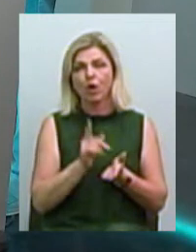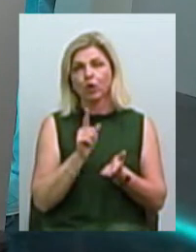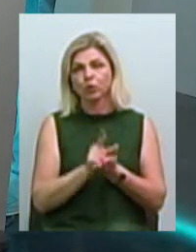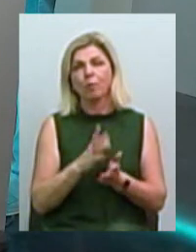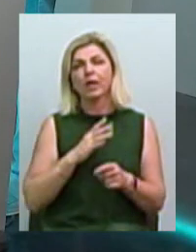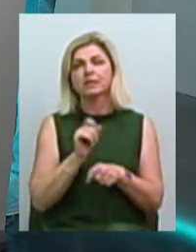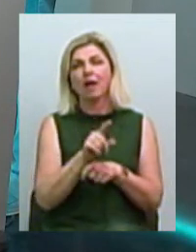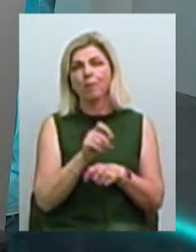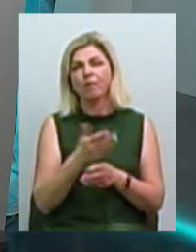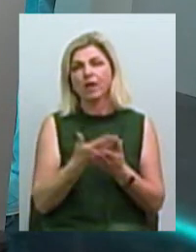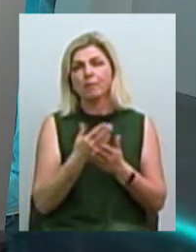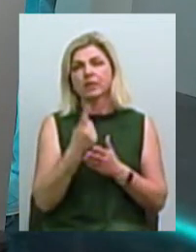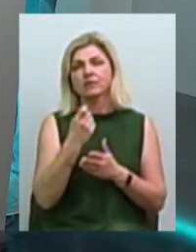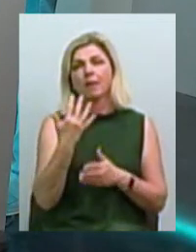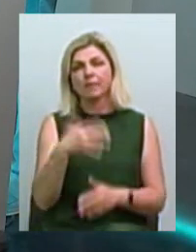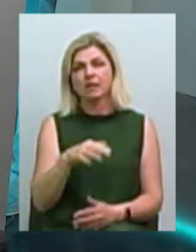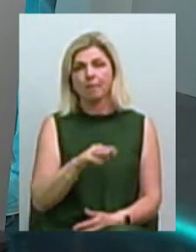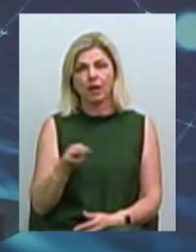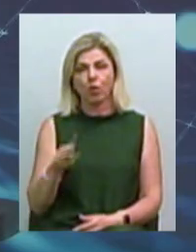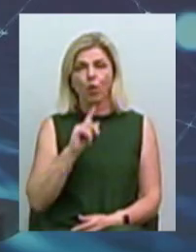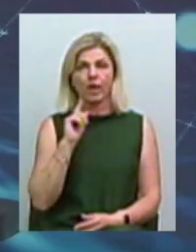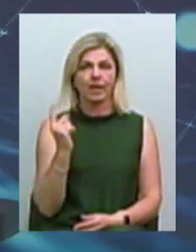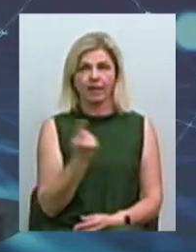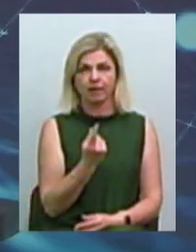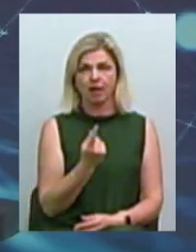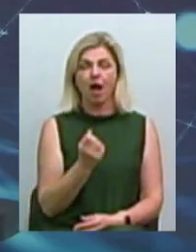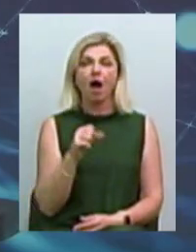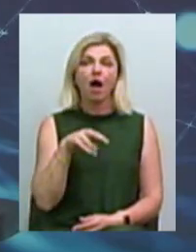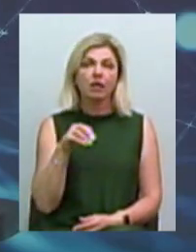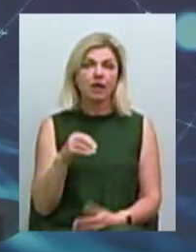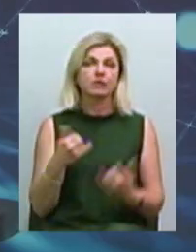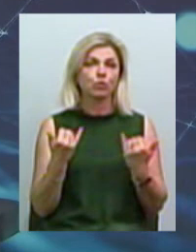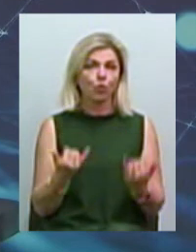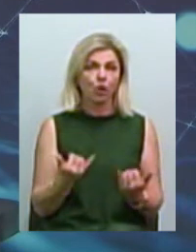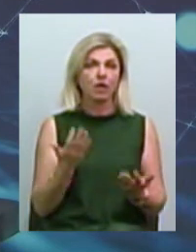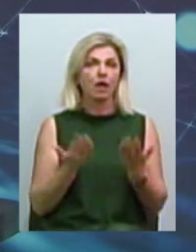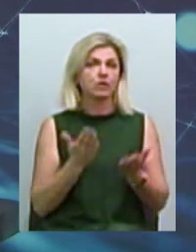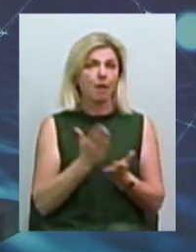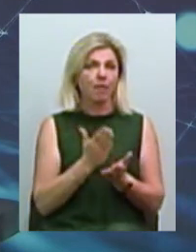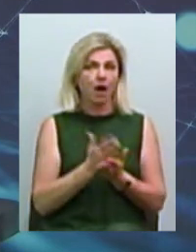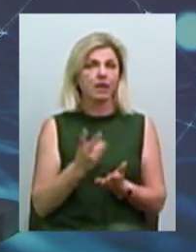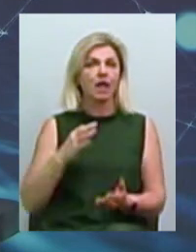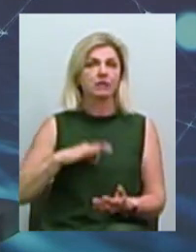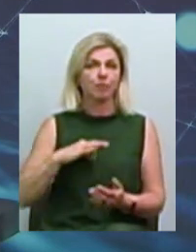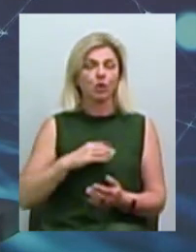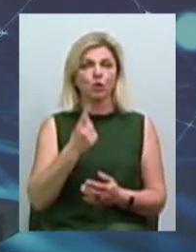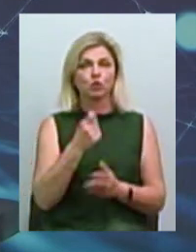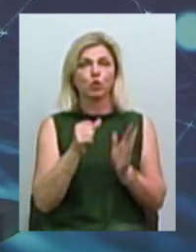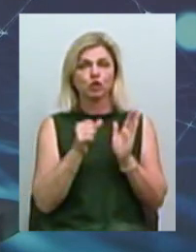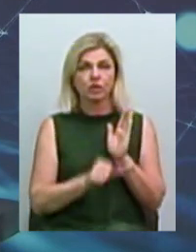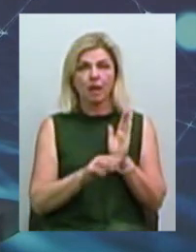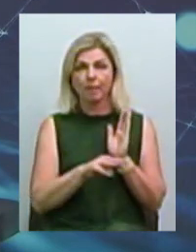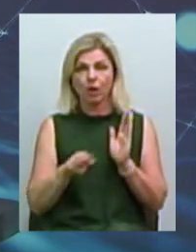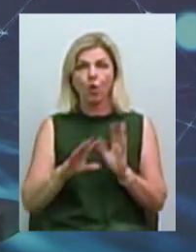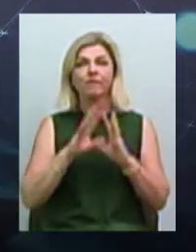замовлень близько 150 мільйонів на рік. Але на сьогоднішній день, якщо ми маємо на експлуатацію 160 мільйонів загалом,